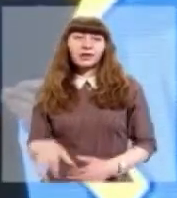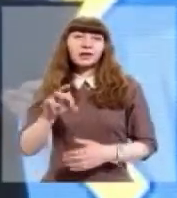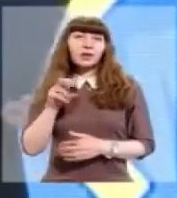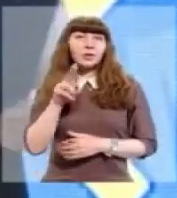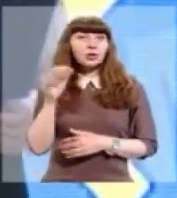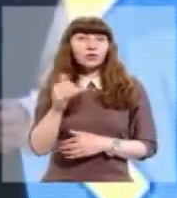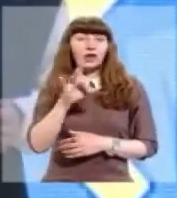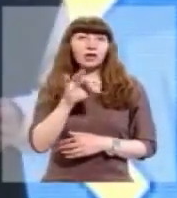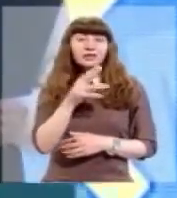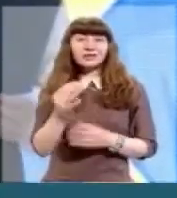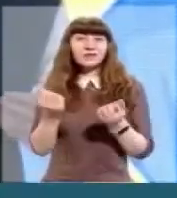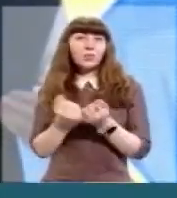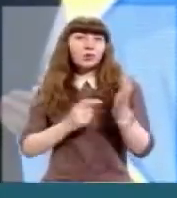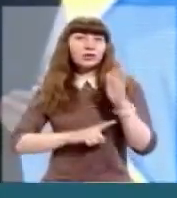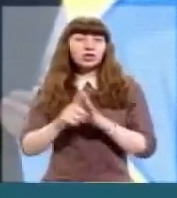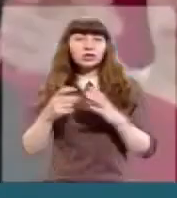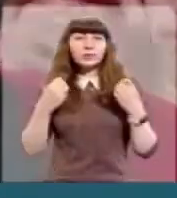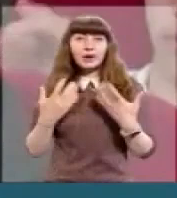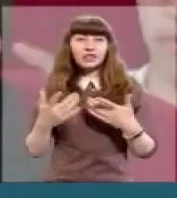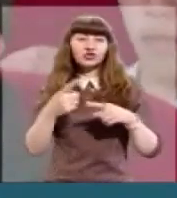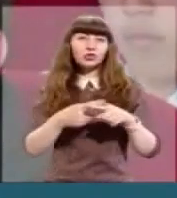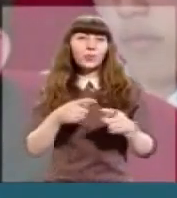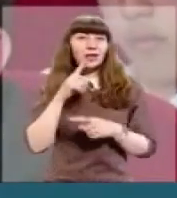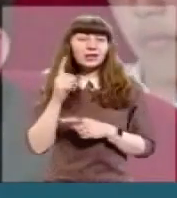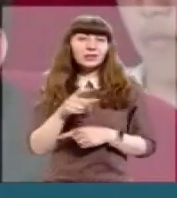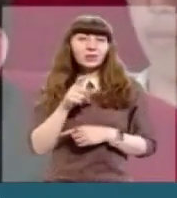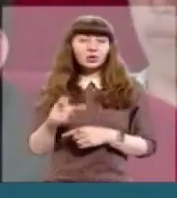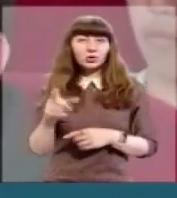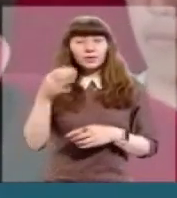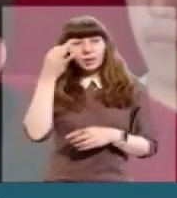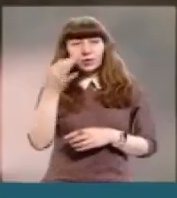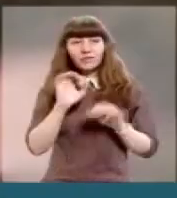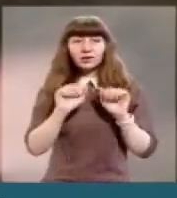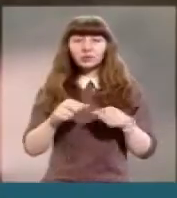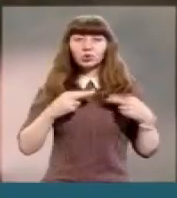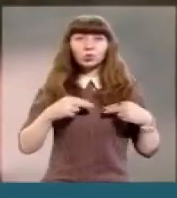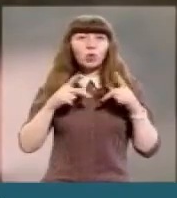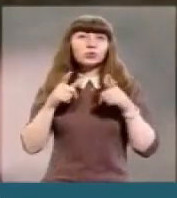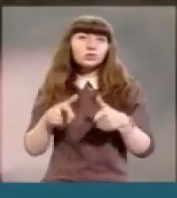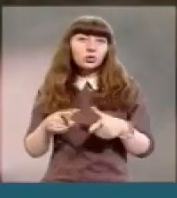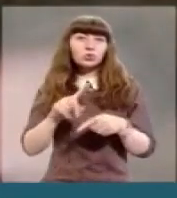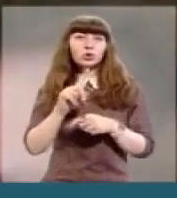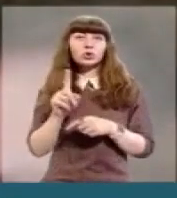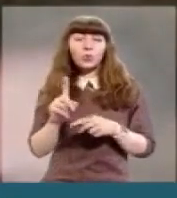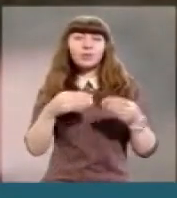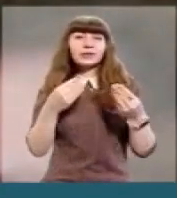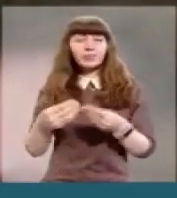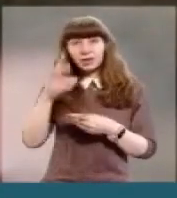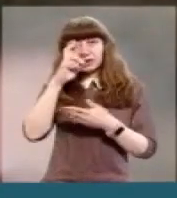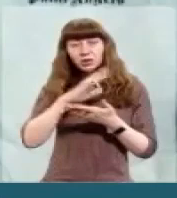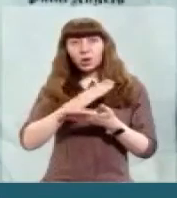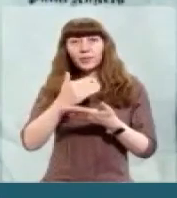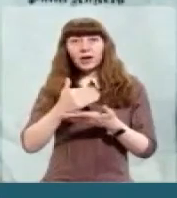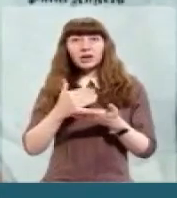Ярмарку вакансий в городе Тобыл начинают с торжественной части. Молодежи района напомнили о возможностях трудоустройства, что предоставлены в рамках